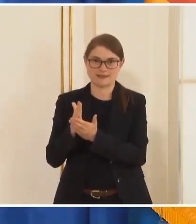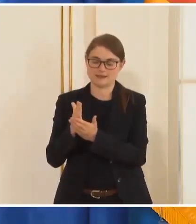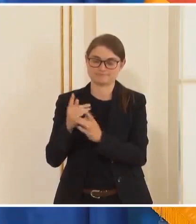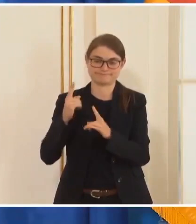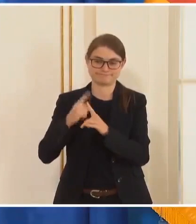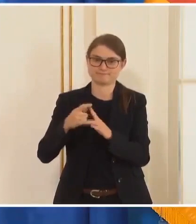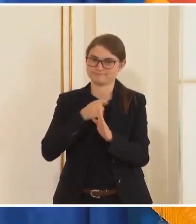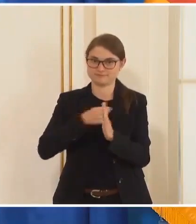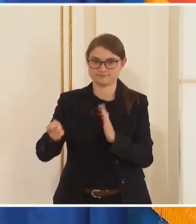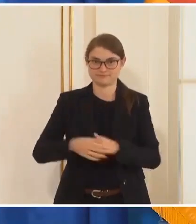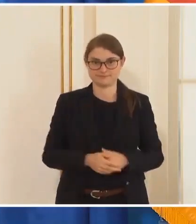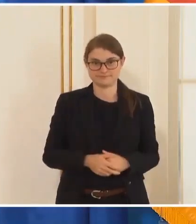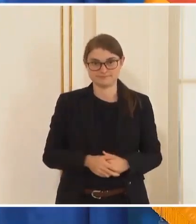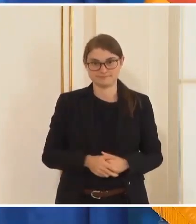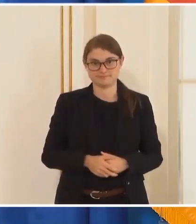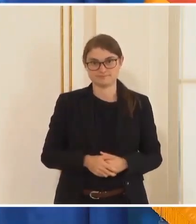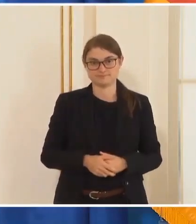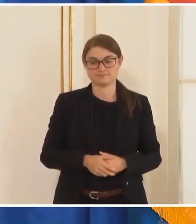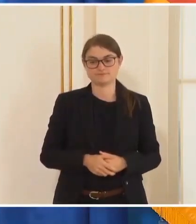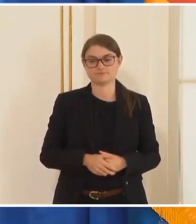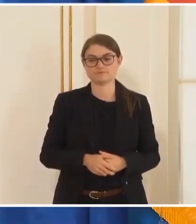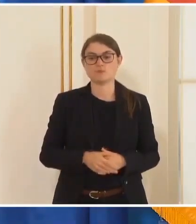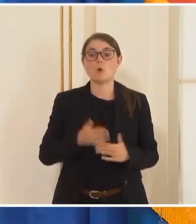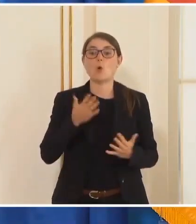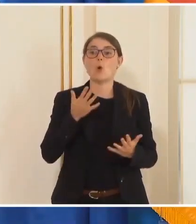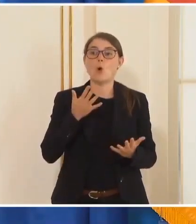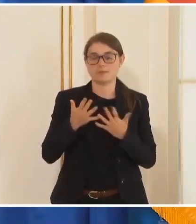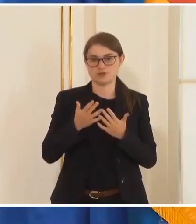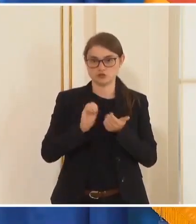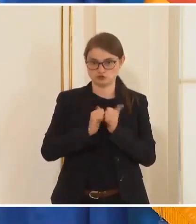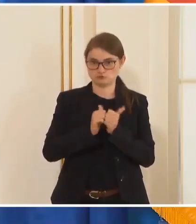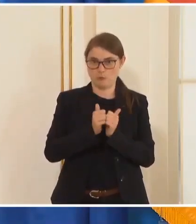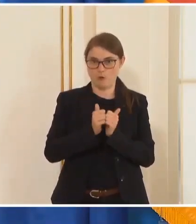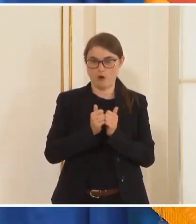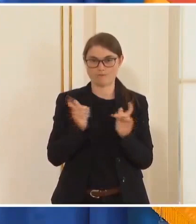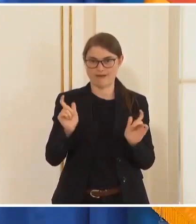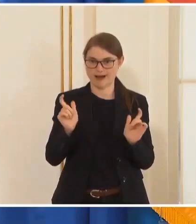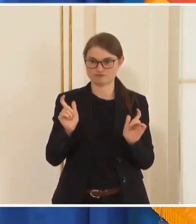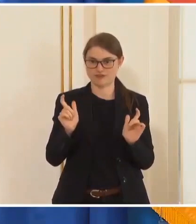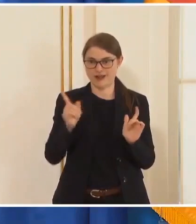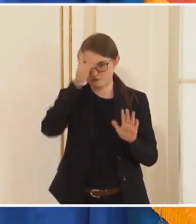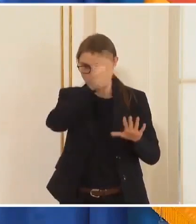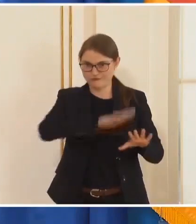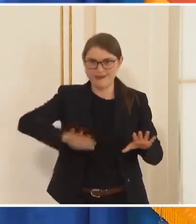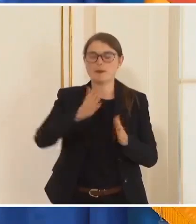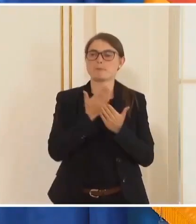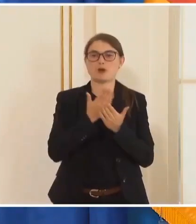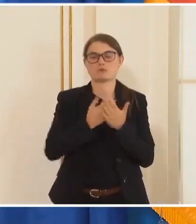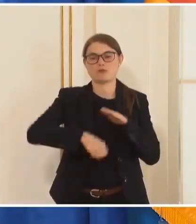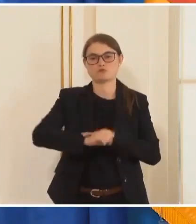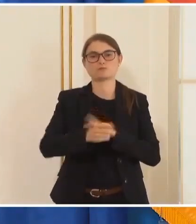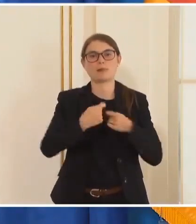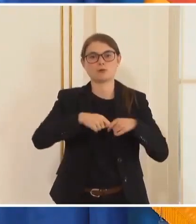Über die Frage, ob Zuschauer bei bundesweiten Sportveranstaltungen wie der Fußball-Bundesliga